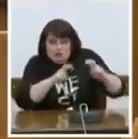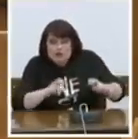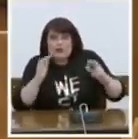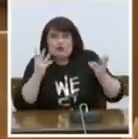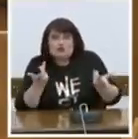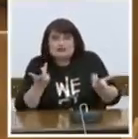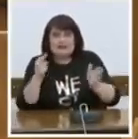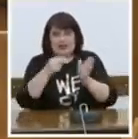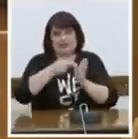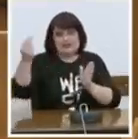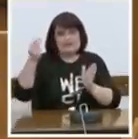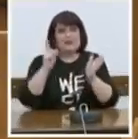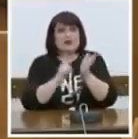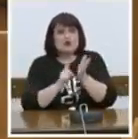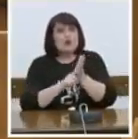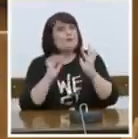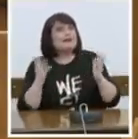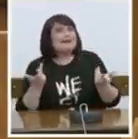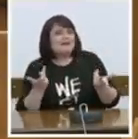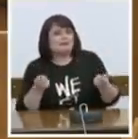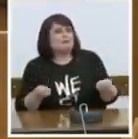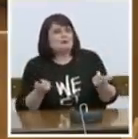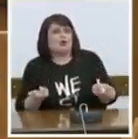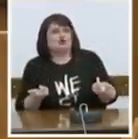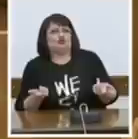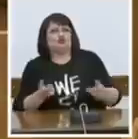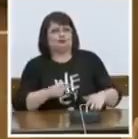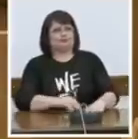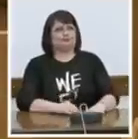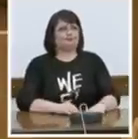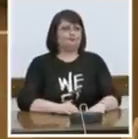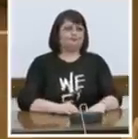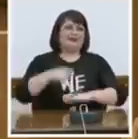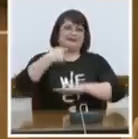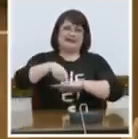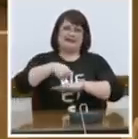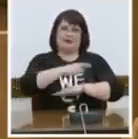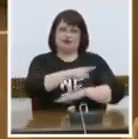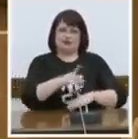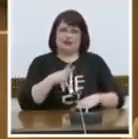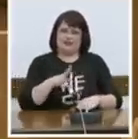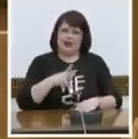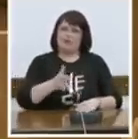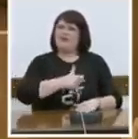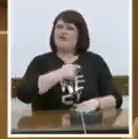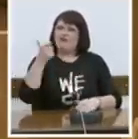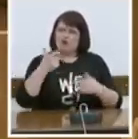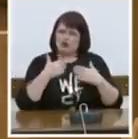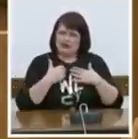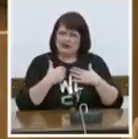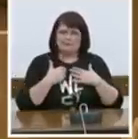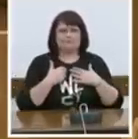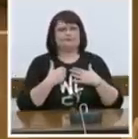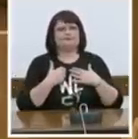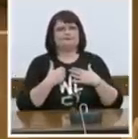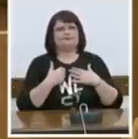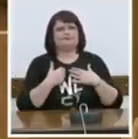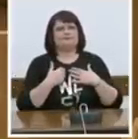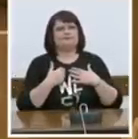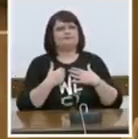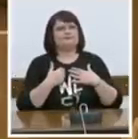θεσμικής λειτουργίας της δικαιοσύνης. Θέλουμε να είμαστε η φωνή όλων